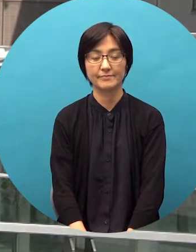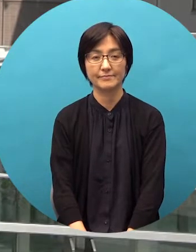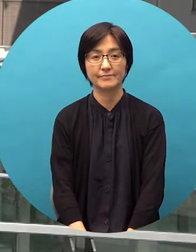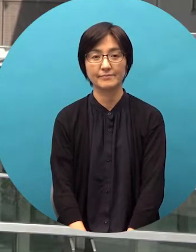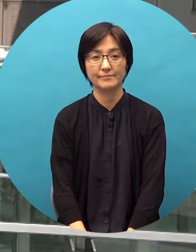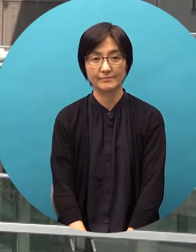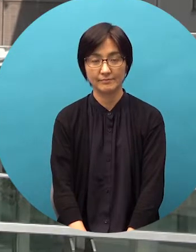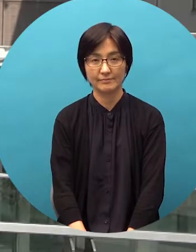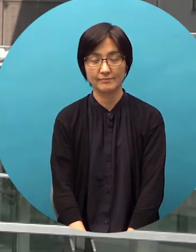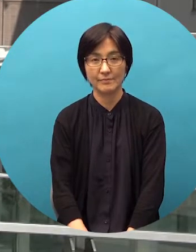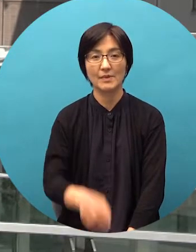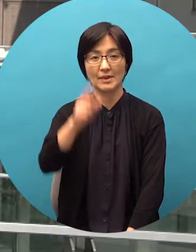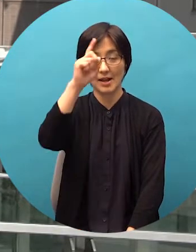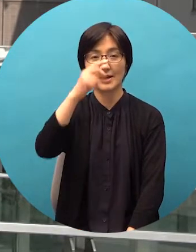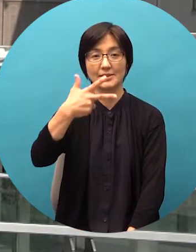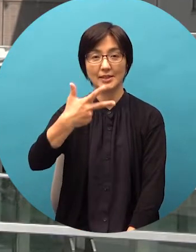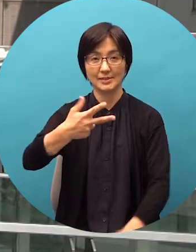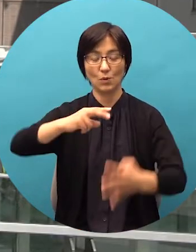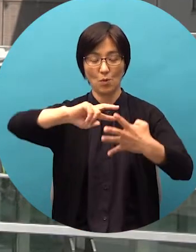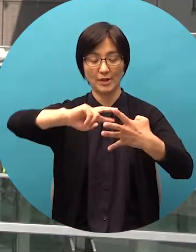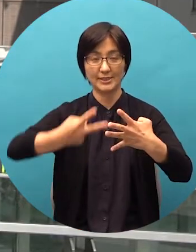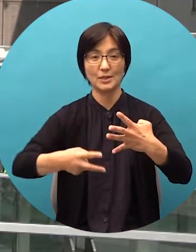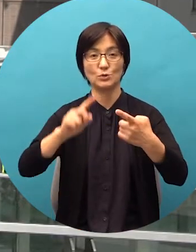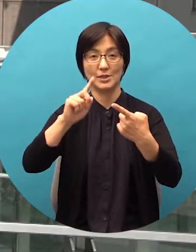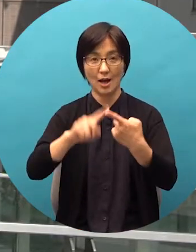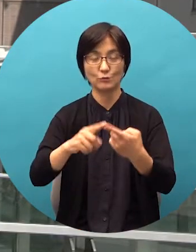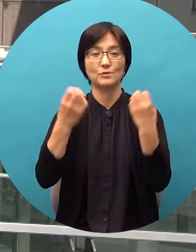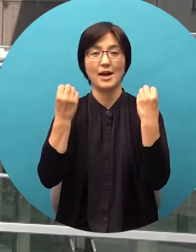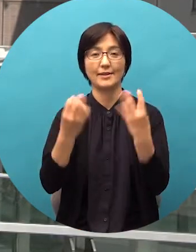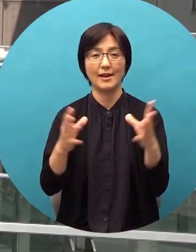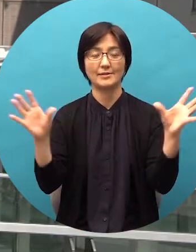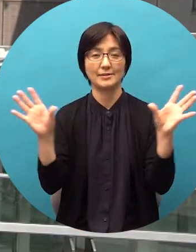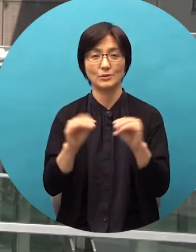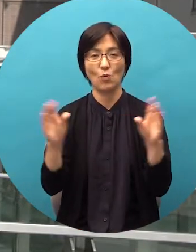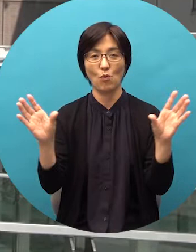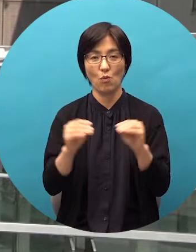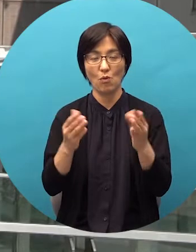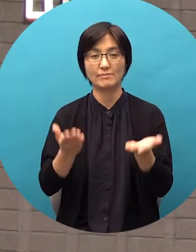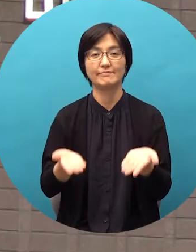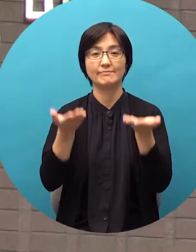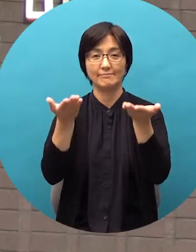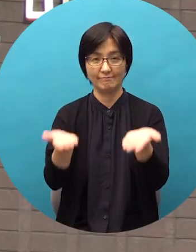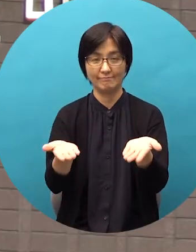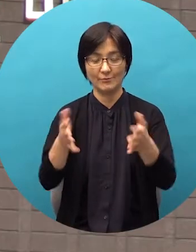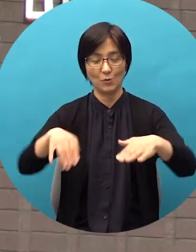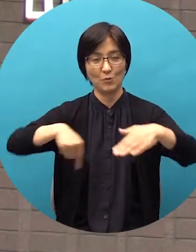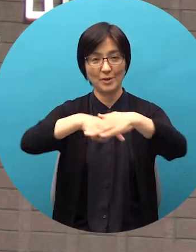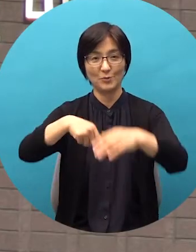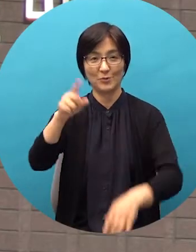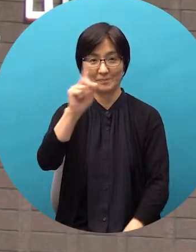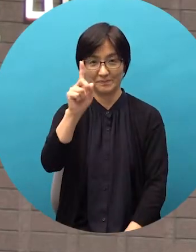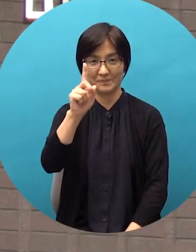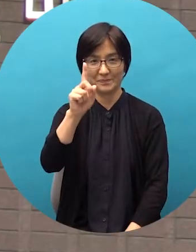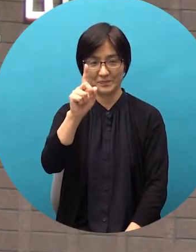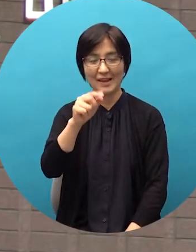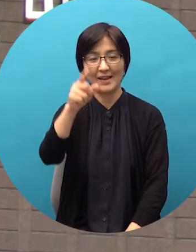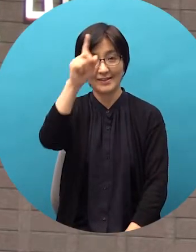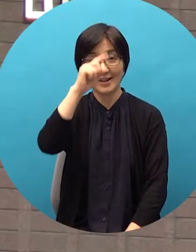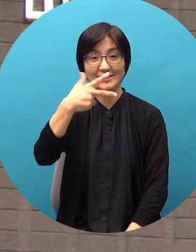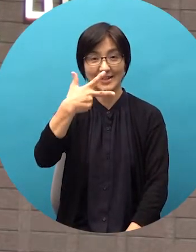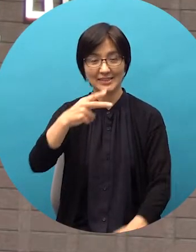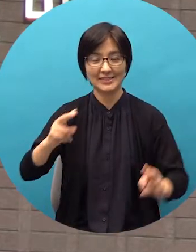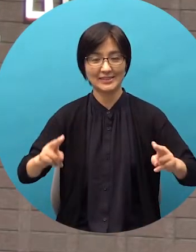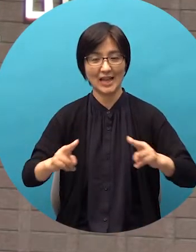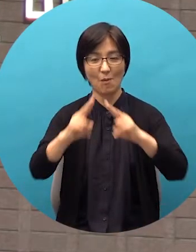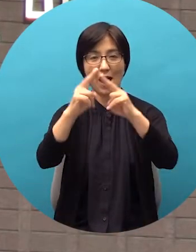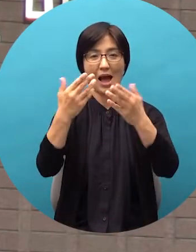毎回高崎市の旬の話題をお送りする高崎もぎたて情報。今回は高崎市タワー美術